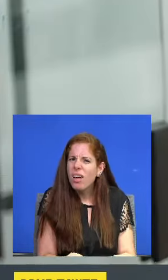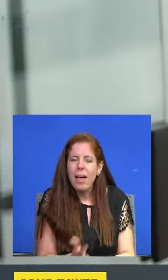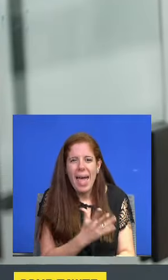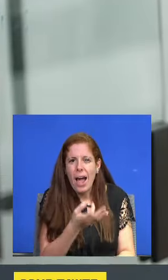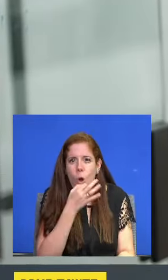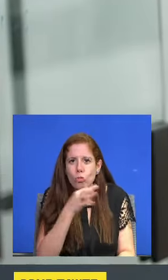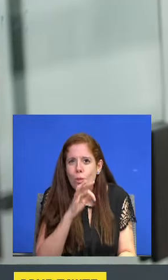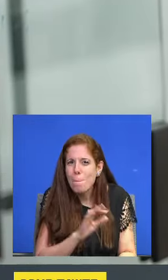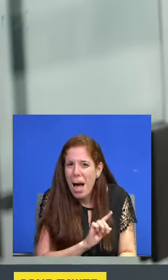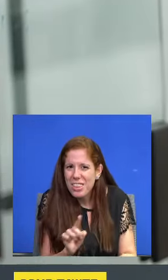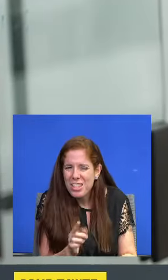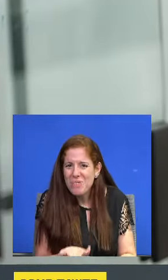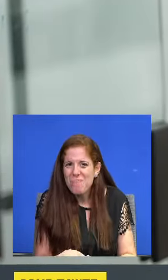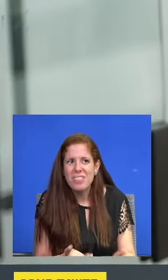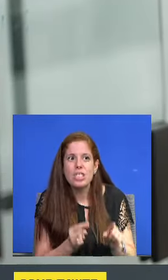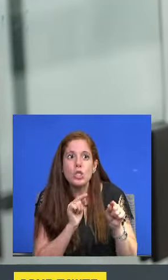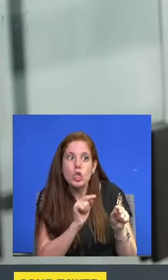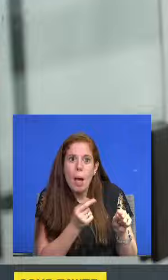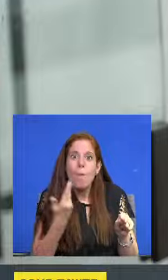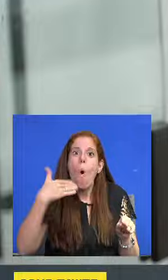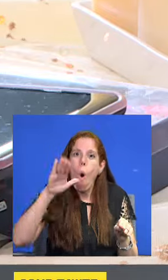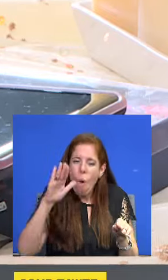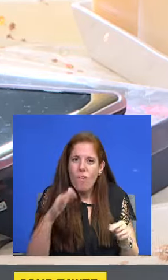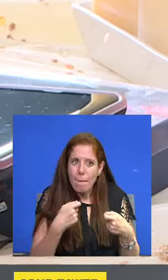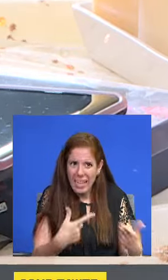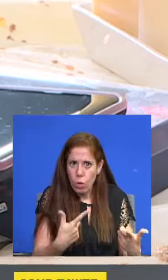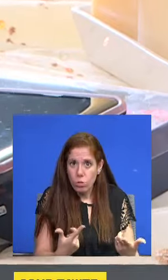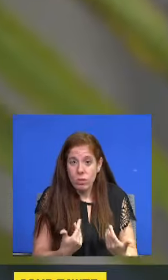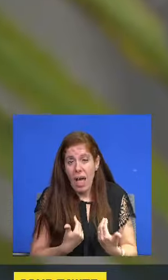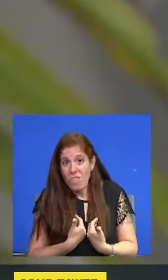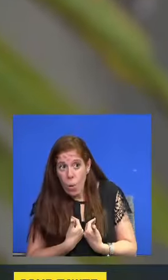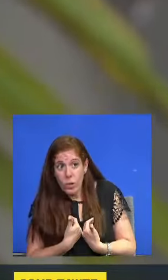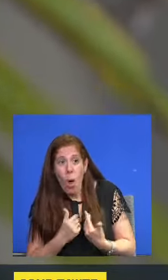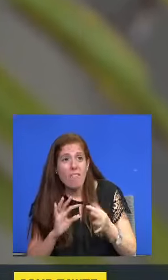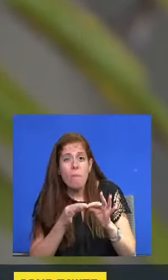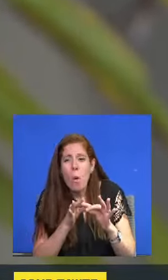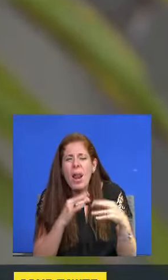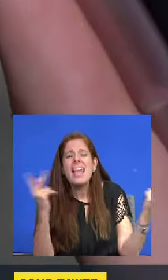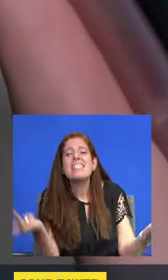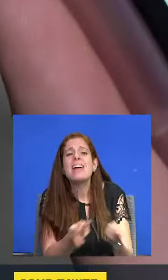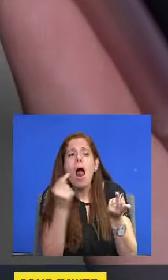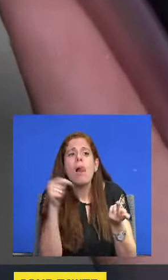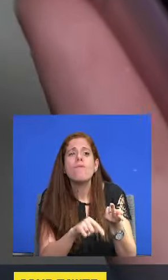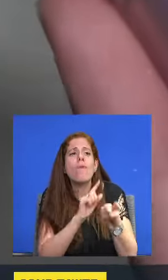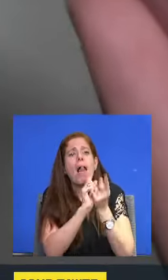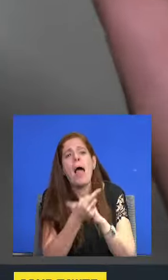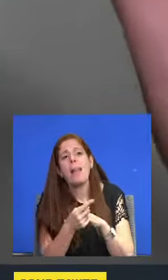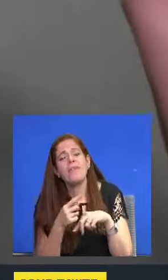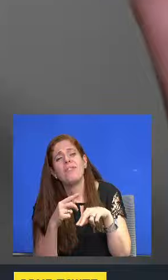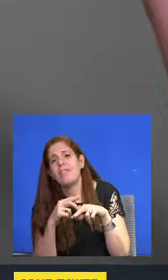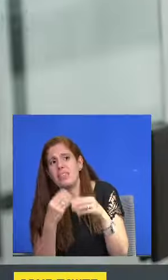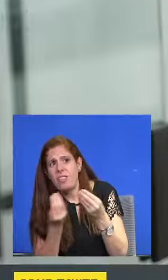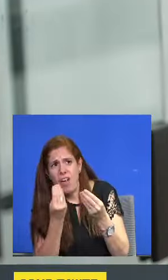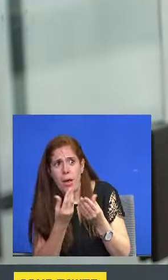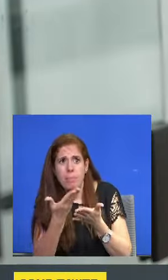השתפרתם? ששם המרב גידול המחירות שלכם עבורנו, אבל באונליין מאוד קל לכם לבוא ולהחליף את הצבע של הכפתור, או לשנות את כל מסע